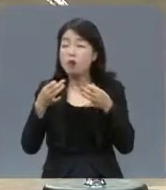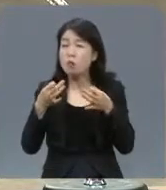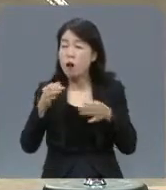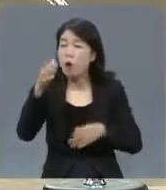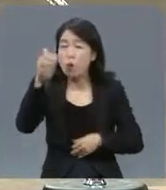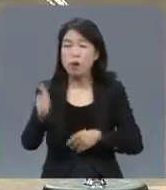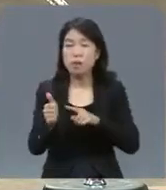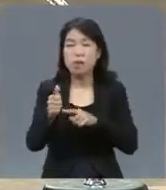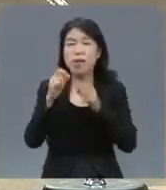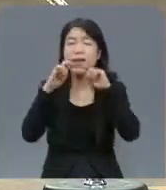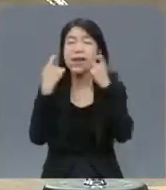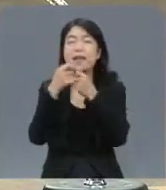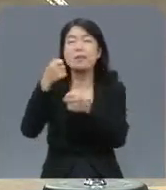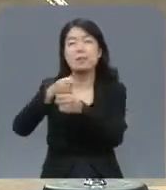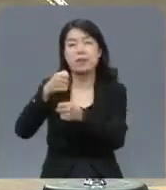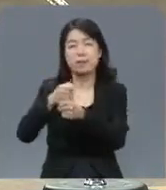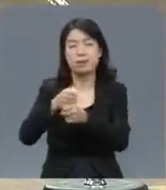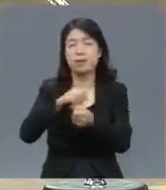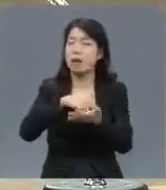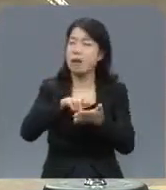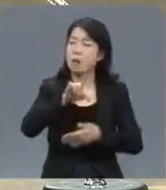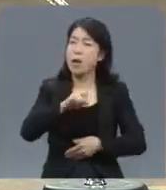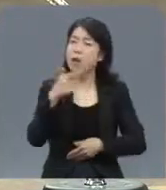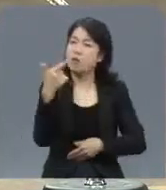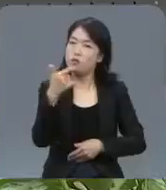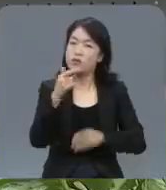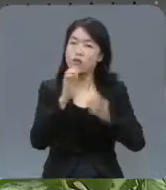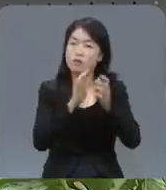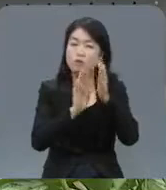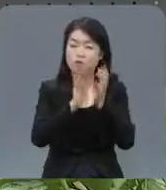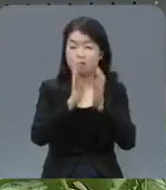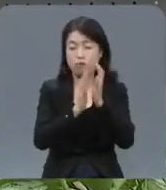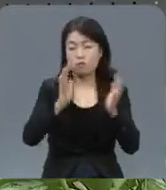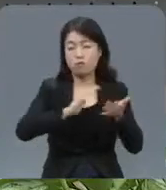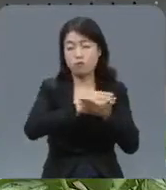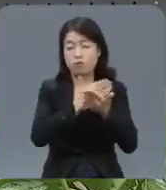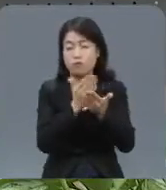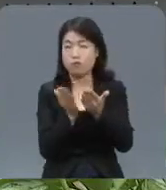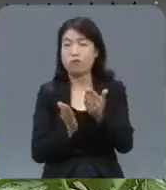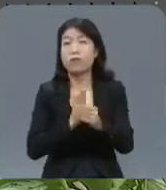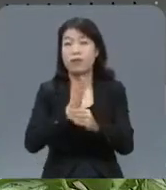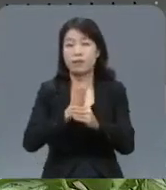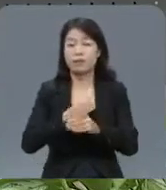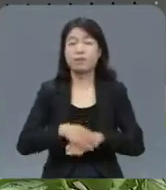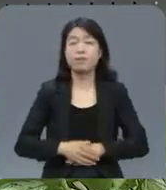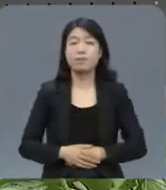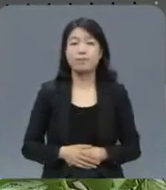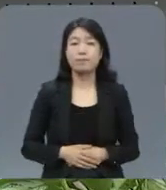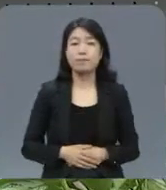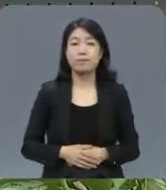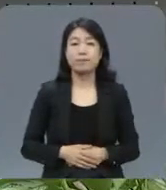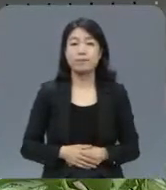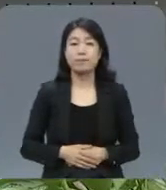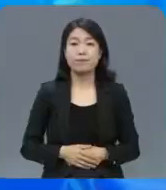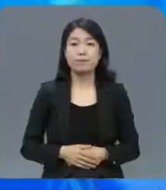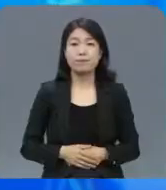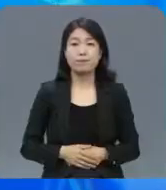파리 품어 건으로 만 6천여 종의 식물이 분포하고 있습니다 지금까지 단심 브리핑이 얻습니다